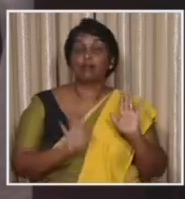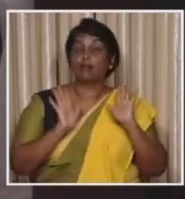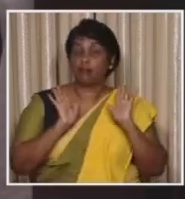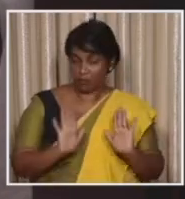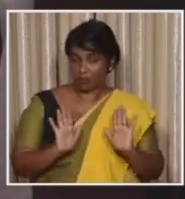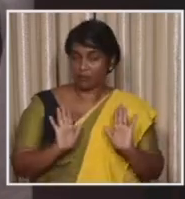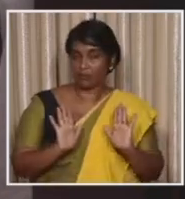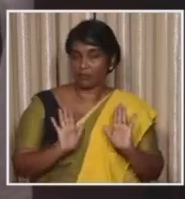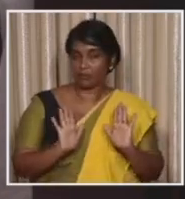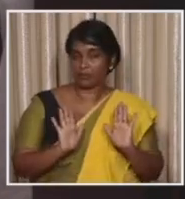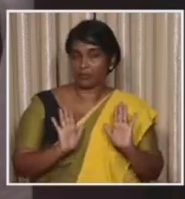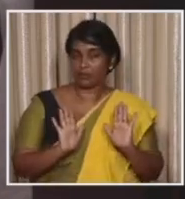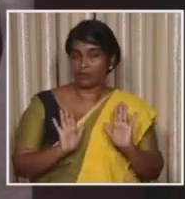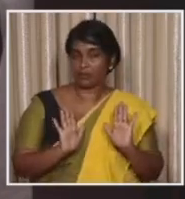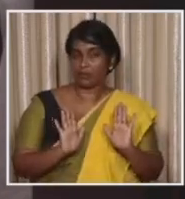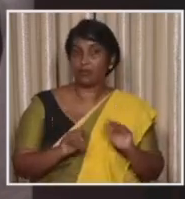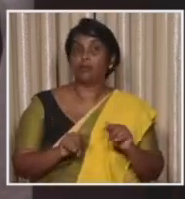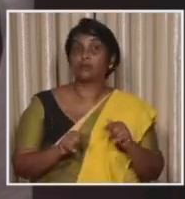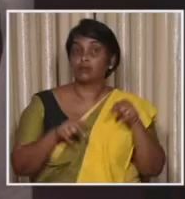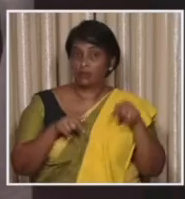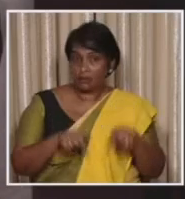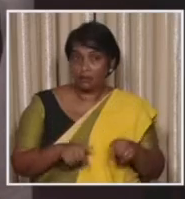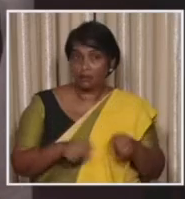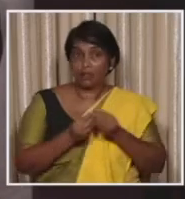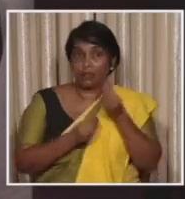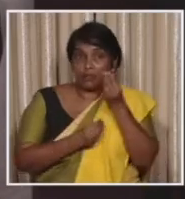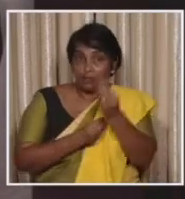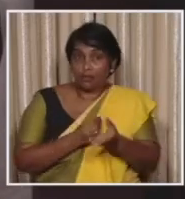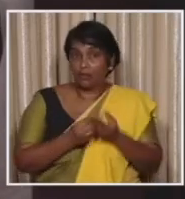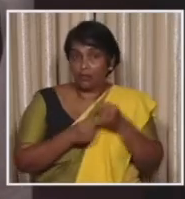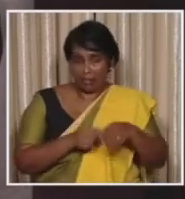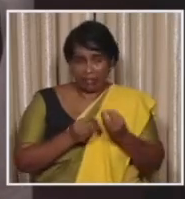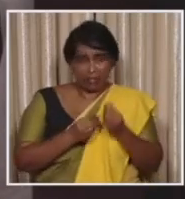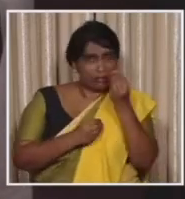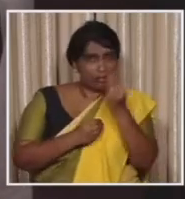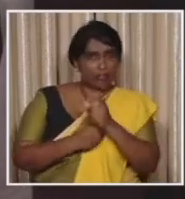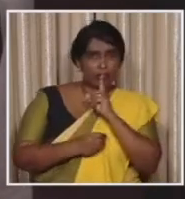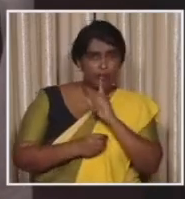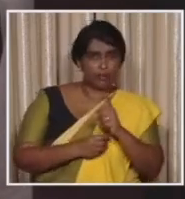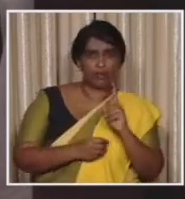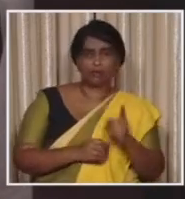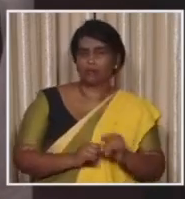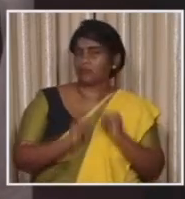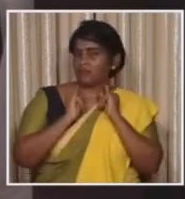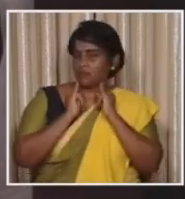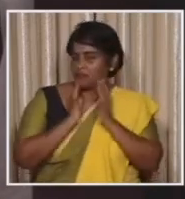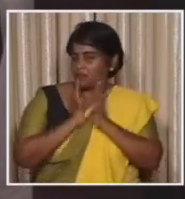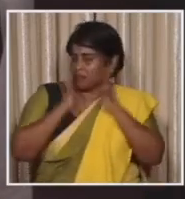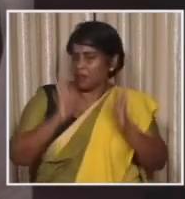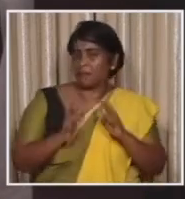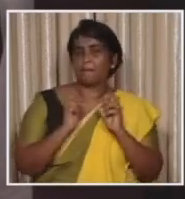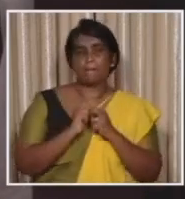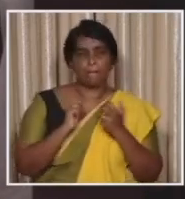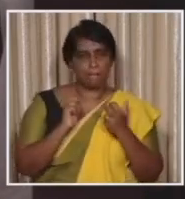නමුත් මේ ලබා දෙන නියෝග පිළිබඳව බරපතල ගැටලුවක්